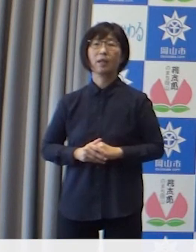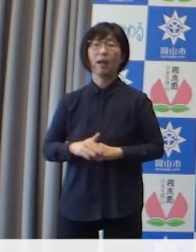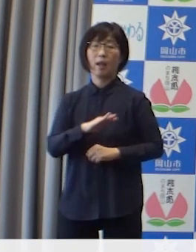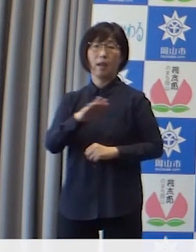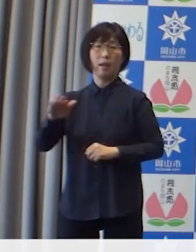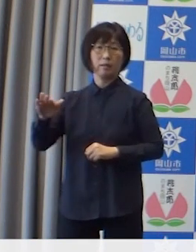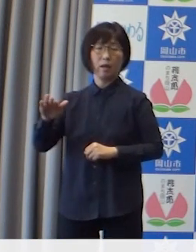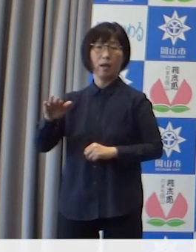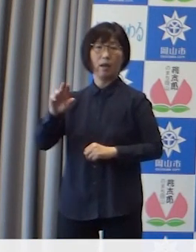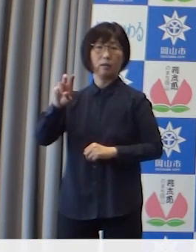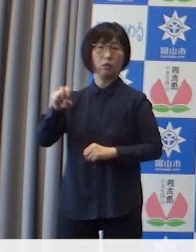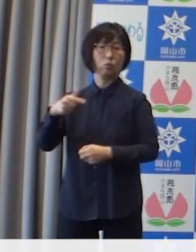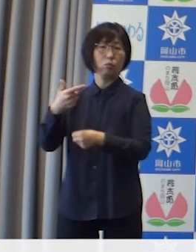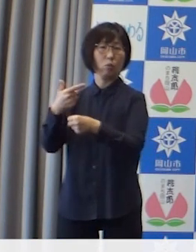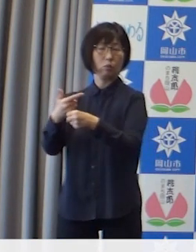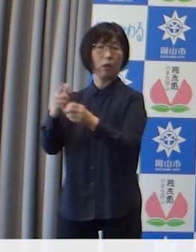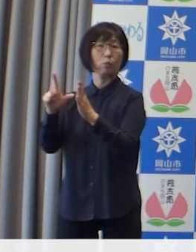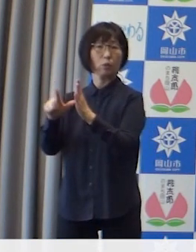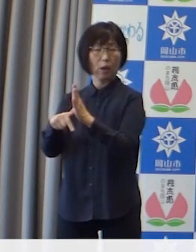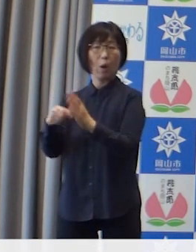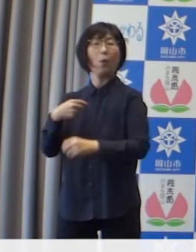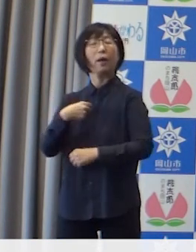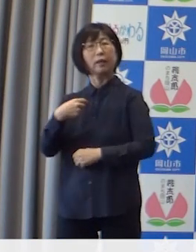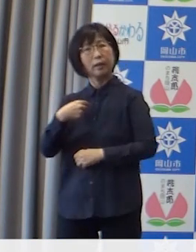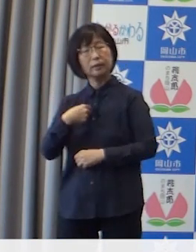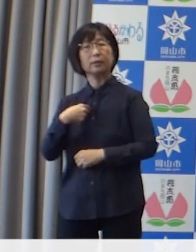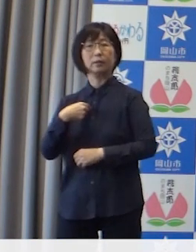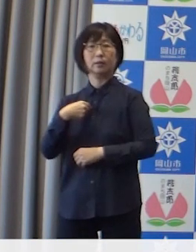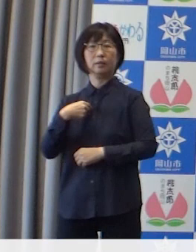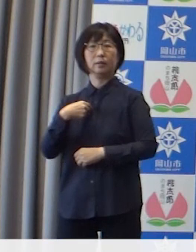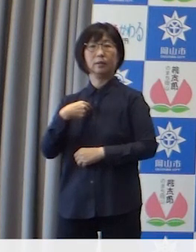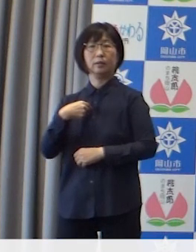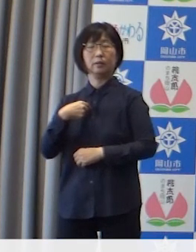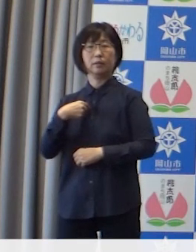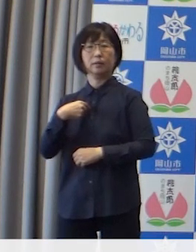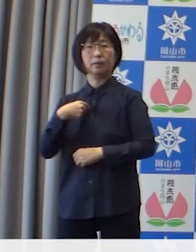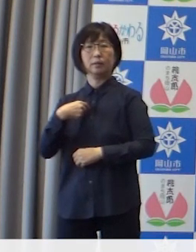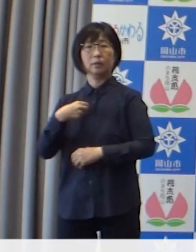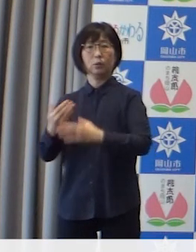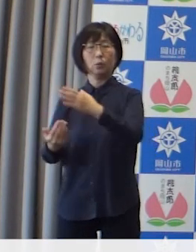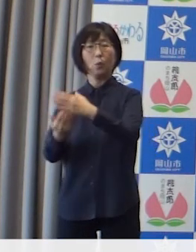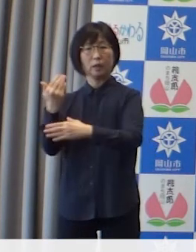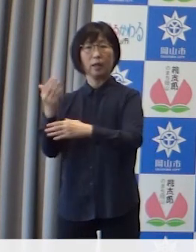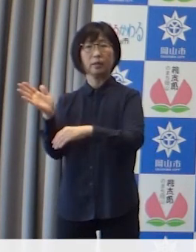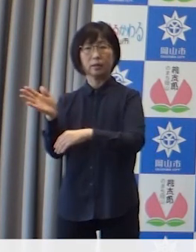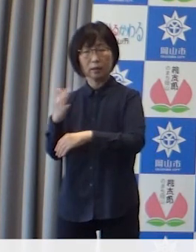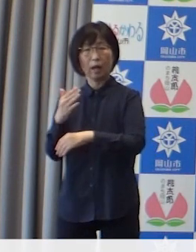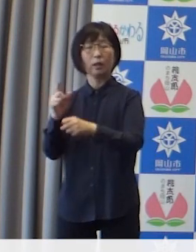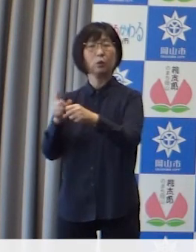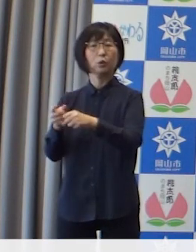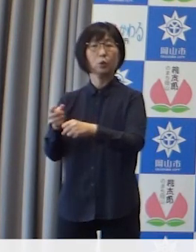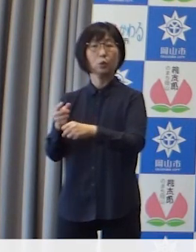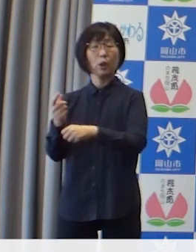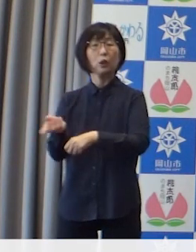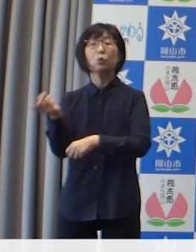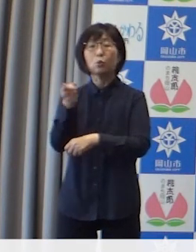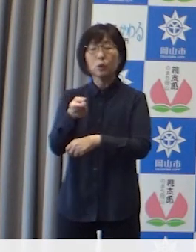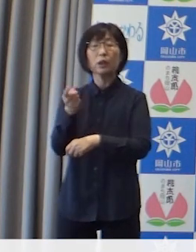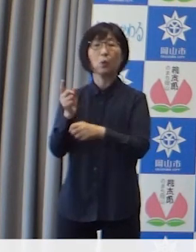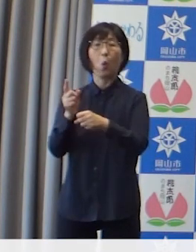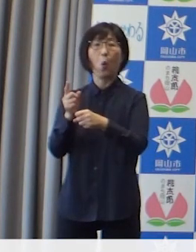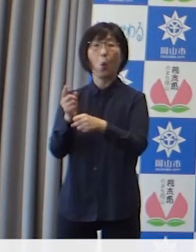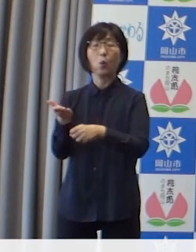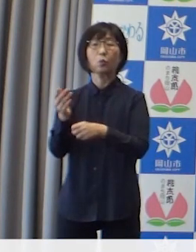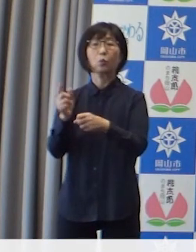平成26年というと私が当選した翌年からなんですけど、なぜ